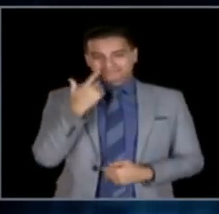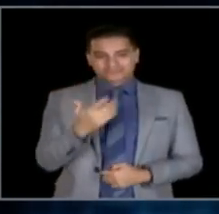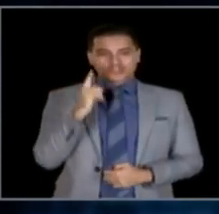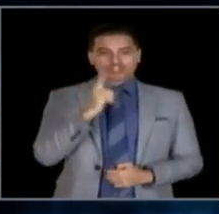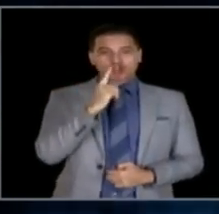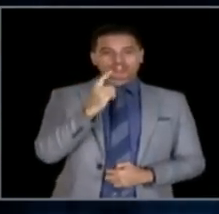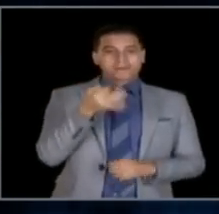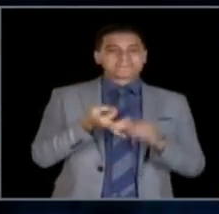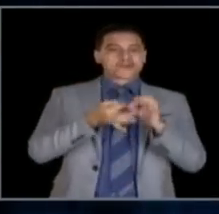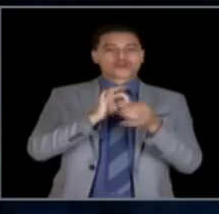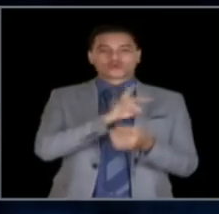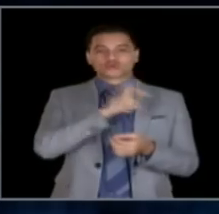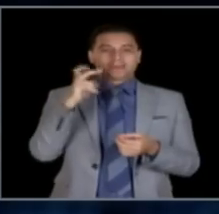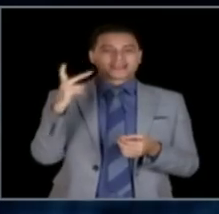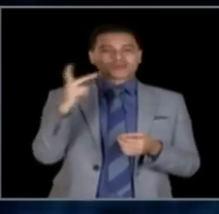دلوقتي